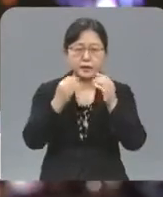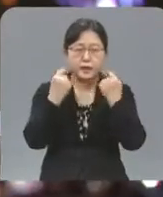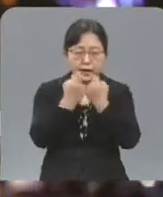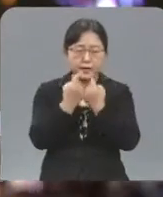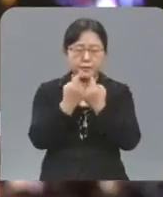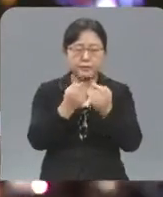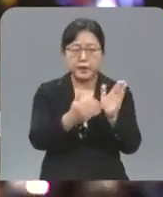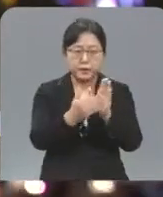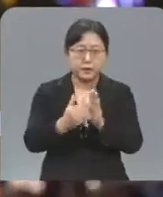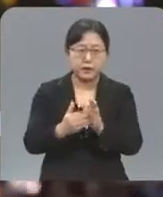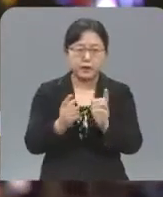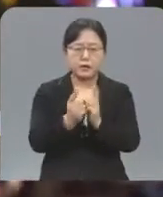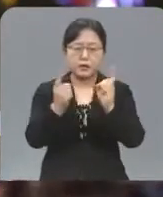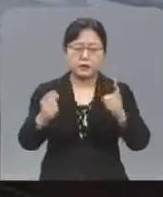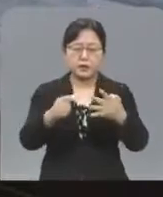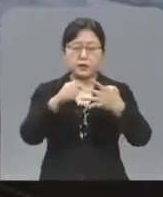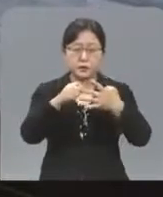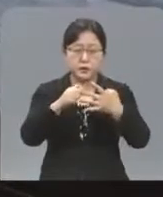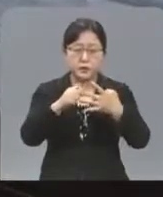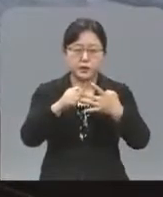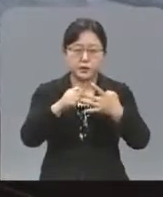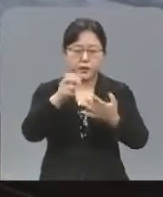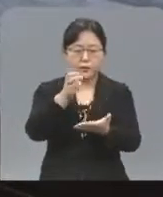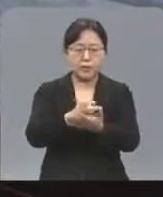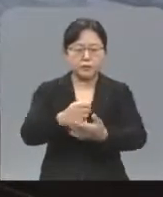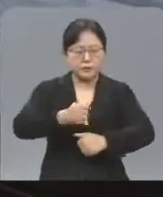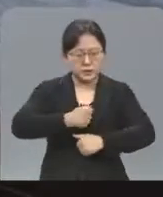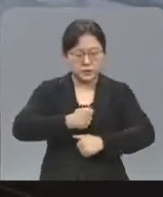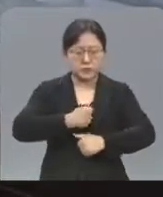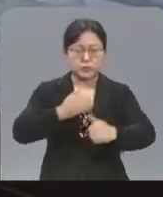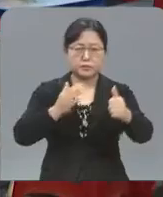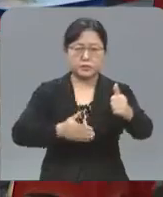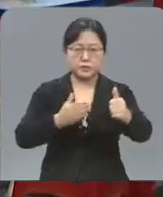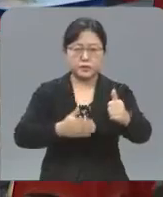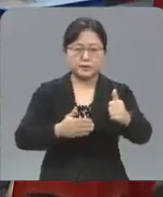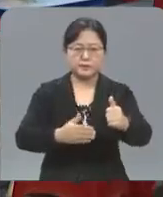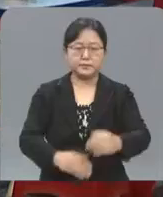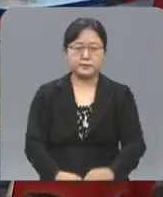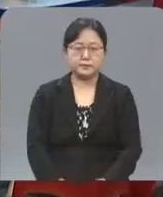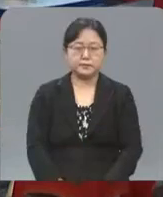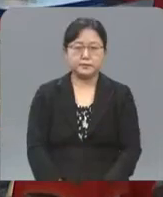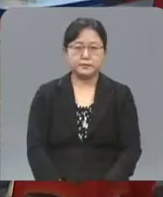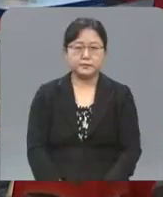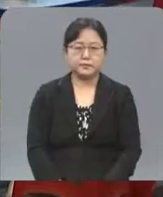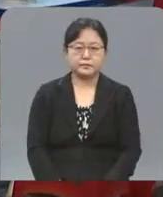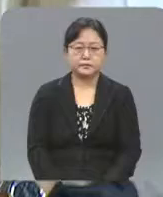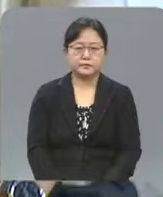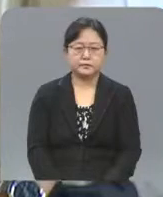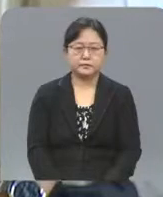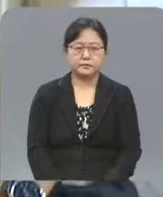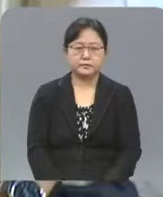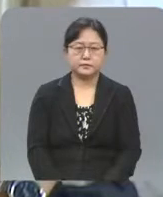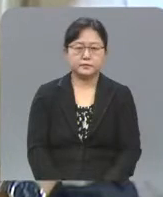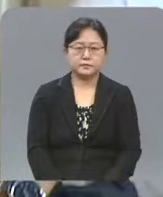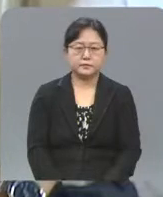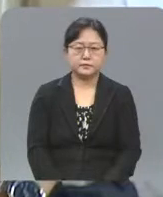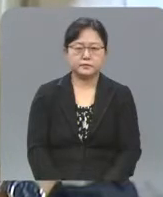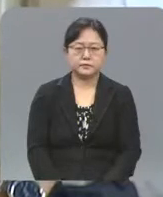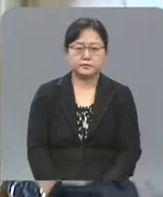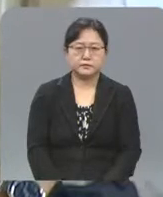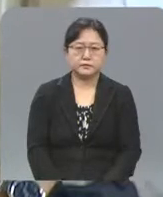연장된 사회적 거리두기 3단계 지침 을 준수해 줄 것을 당부했습니다 kbs 뉴스 청아람 입니다